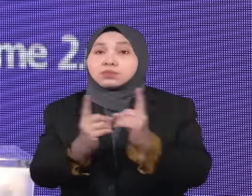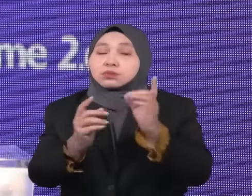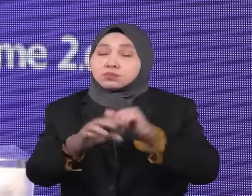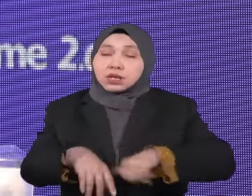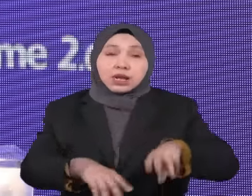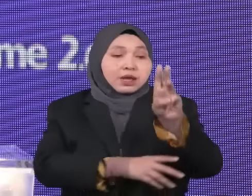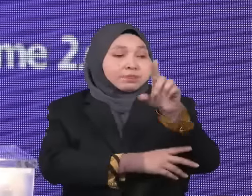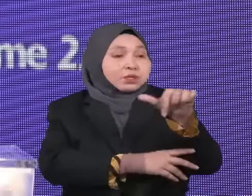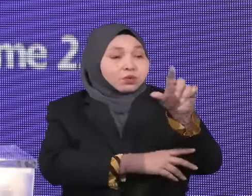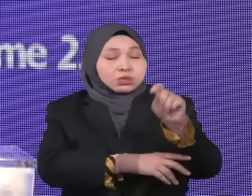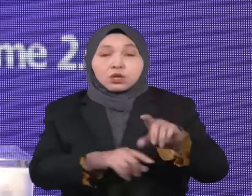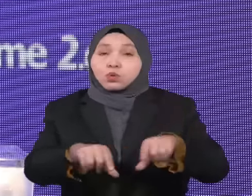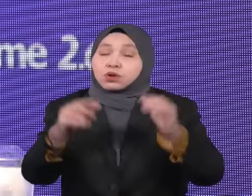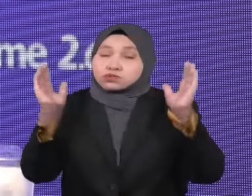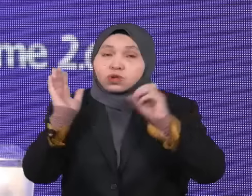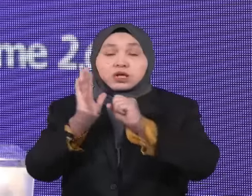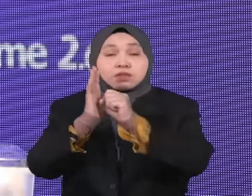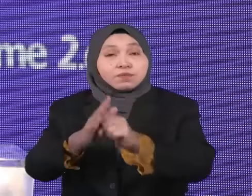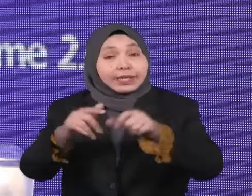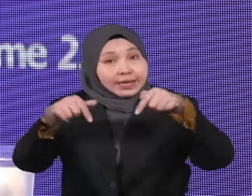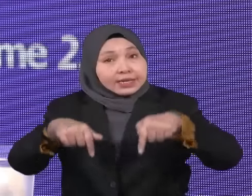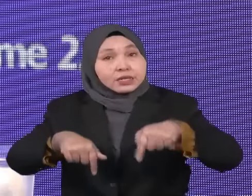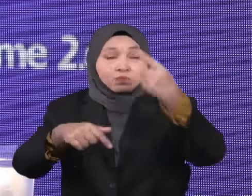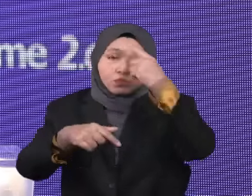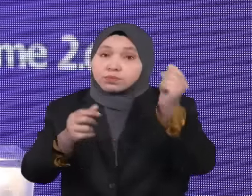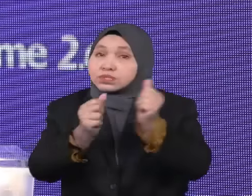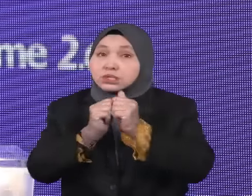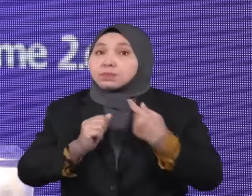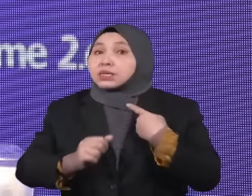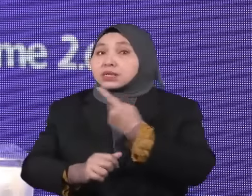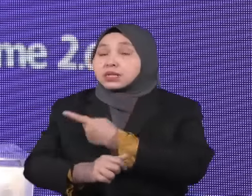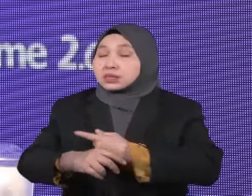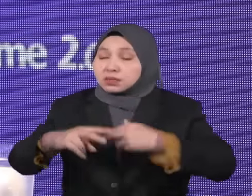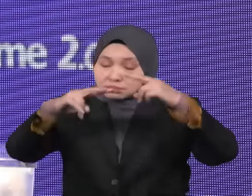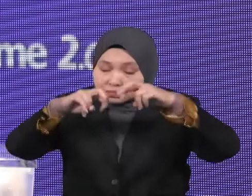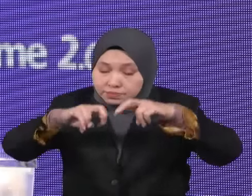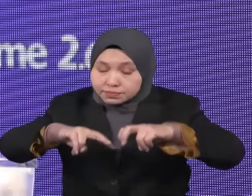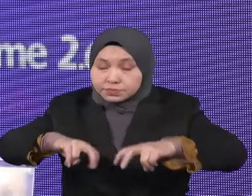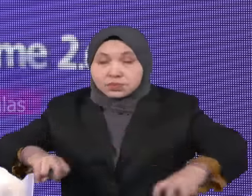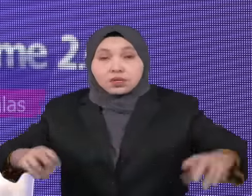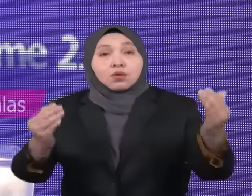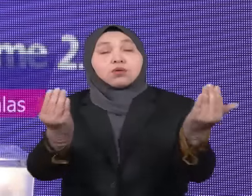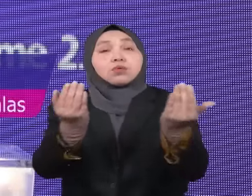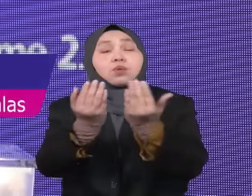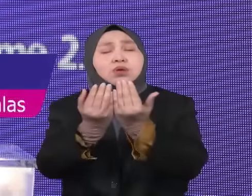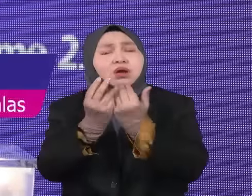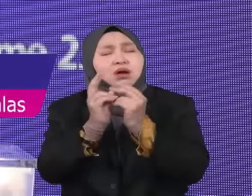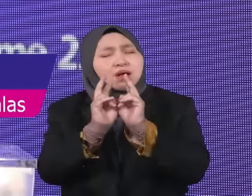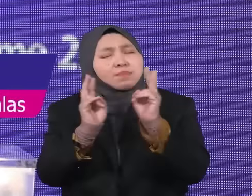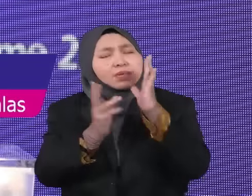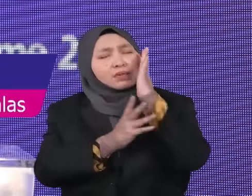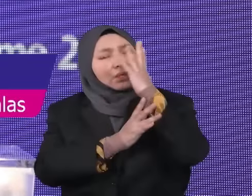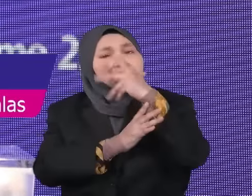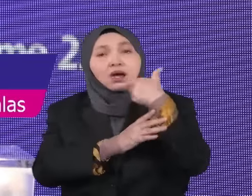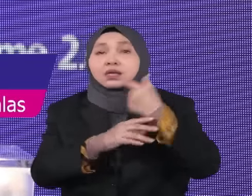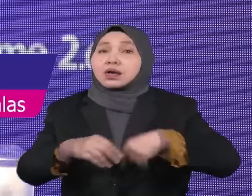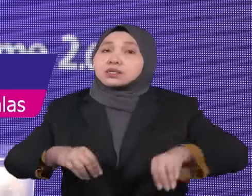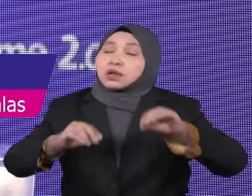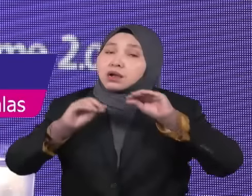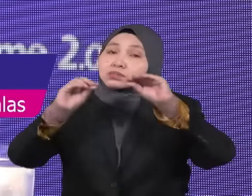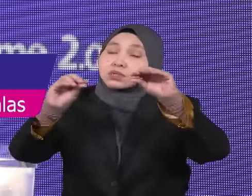Quran Time, Quran Salat Infaq pada hari ini untuk sama-sama kita menyelusuri kepada doa yang amat indah yang diajarkan